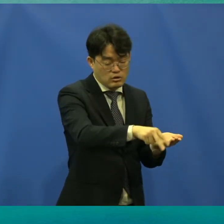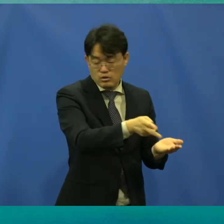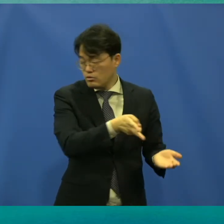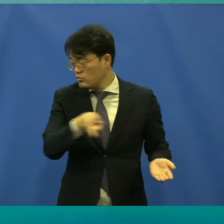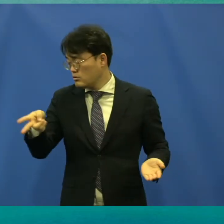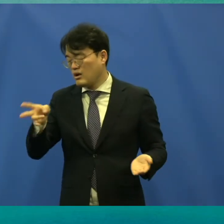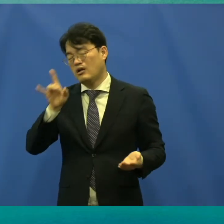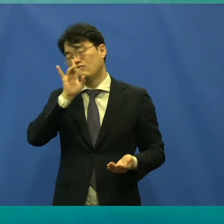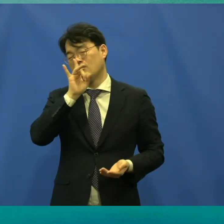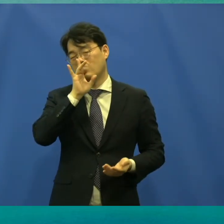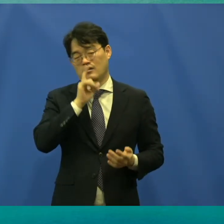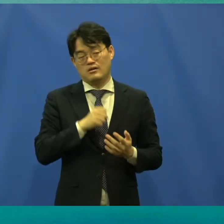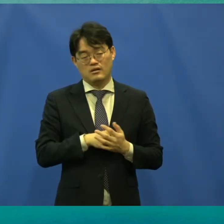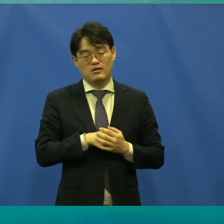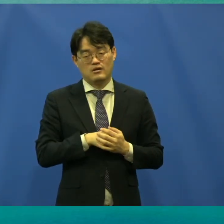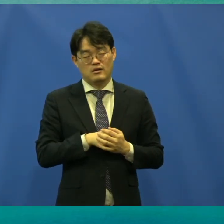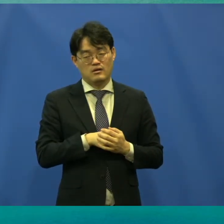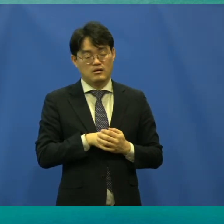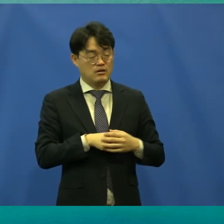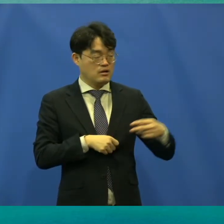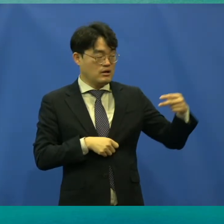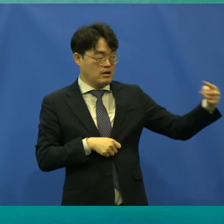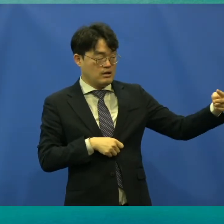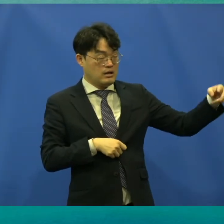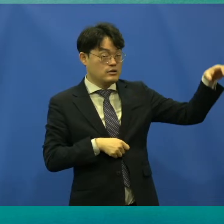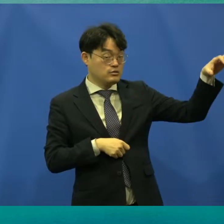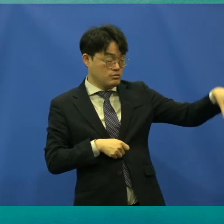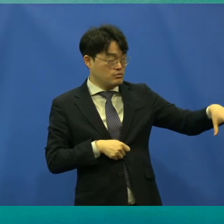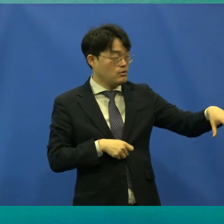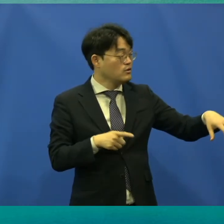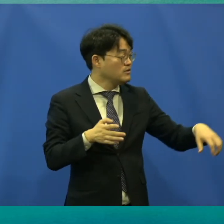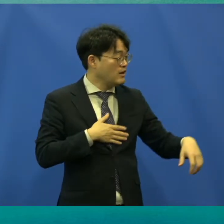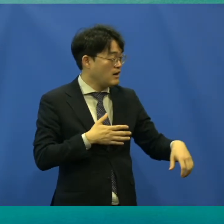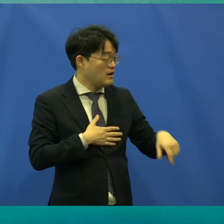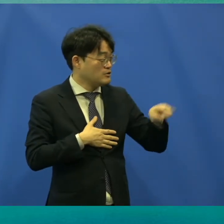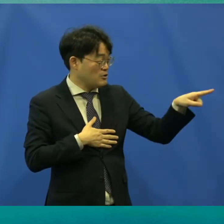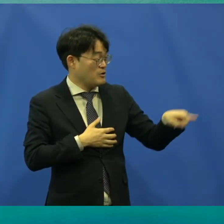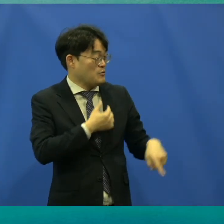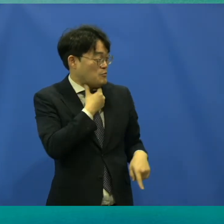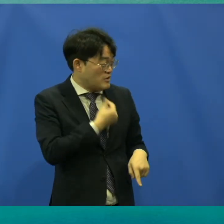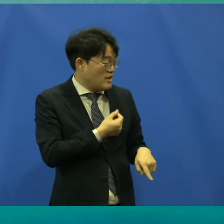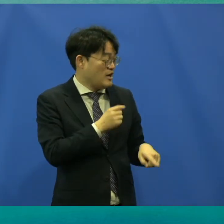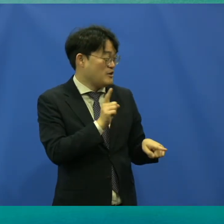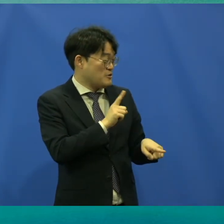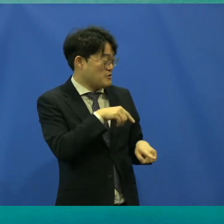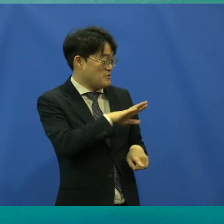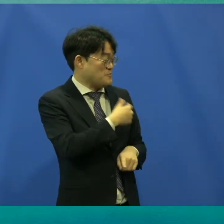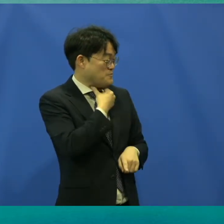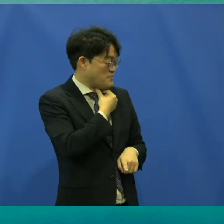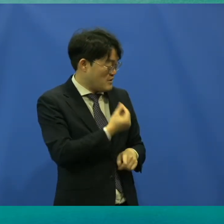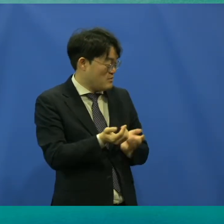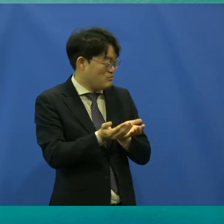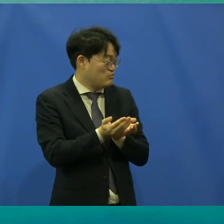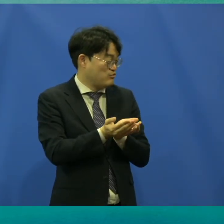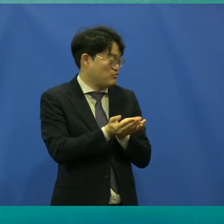다시스는 사람의 마음을 빼앗아 버립니다. 홀린 듯이 그곳을 갑니다. 자발적인 하차는